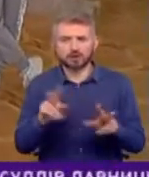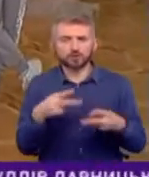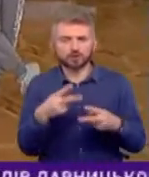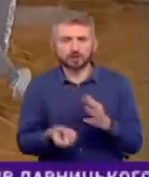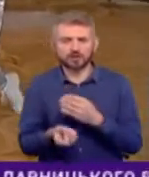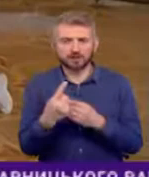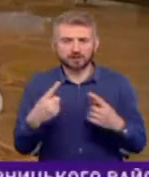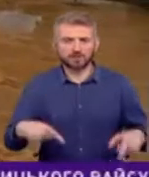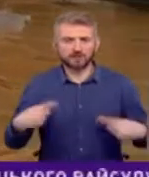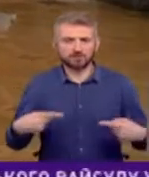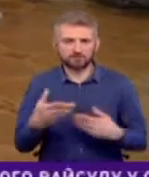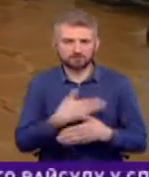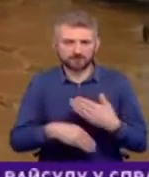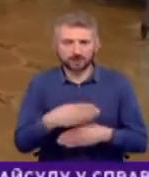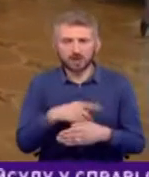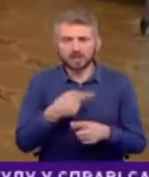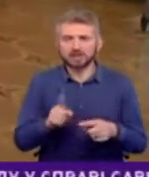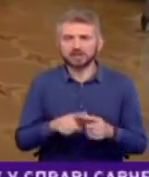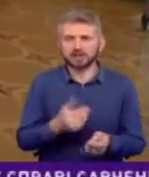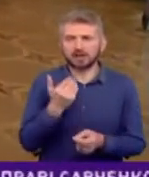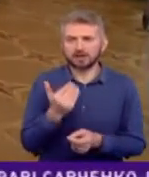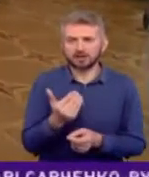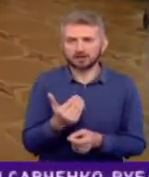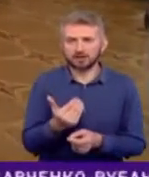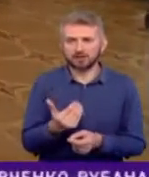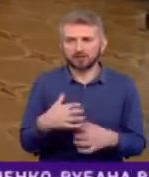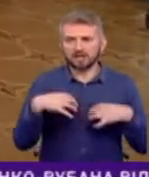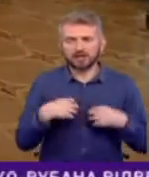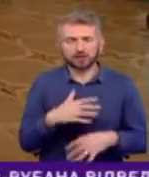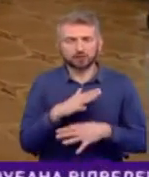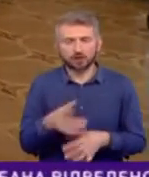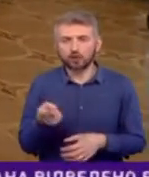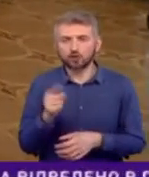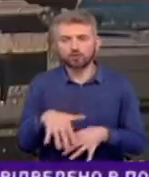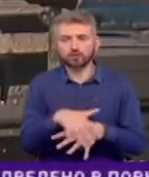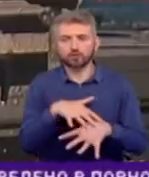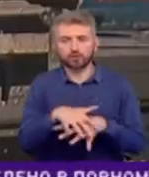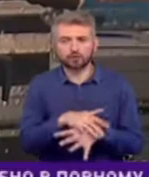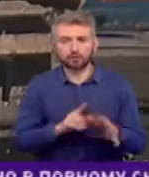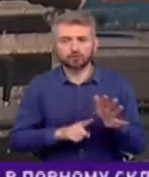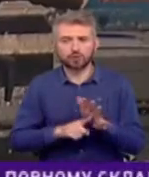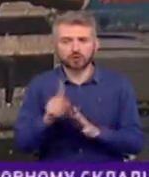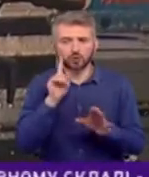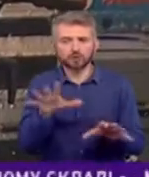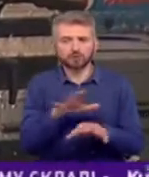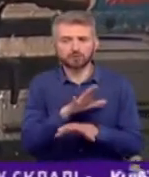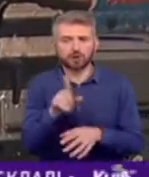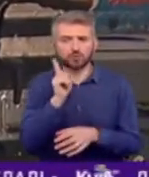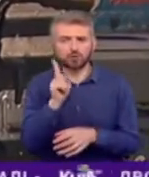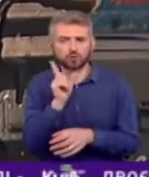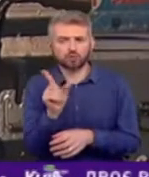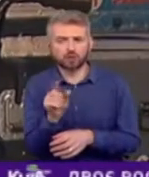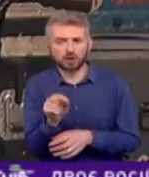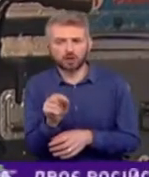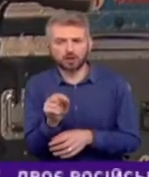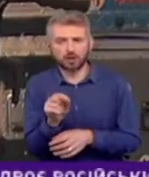в інвалідному візку, але це її аж ніяк не засмутило. Натомість суспільство спочатку не сприймає молоду пару на балу,